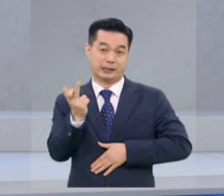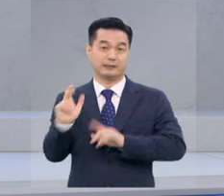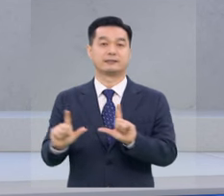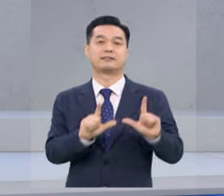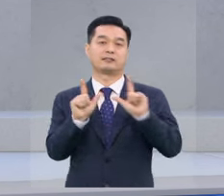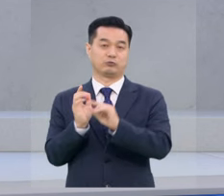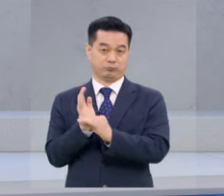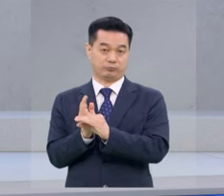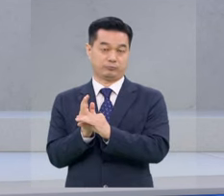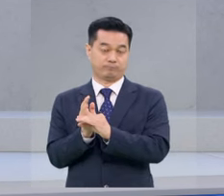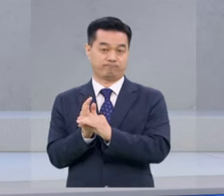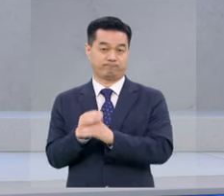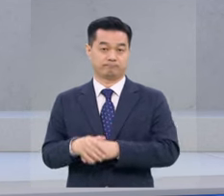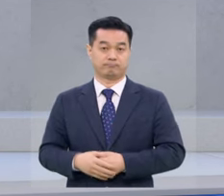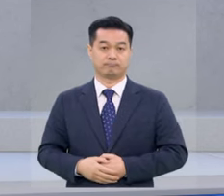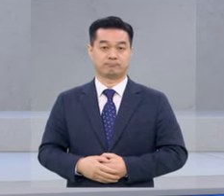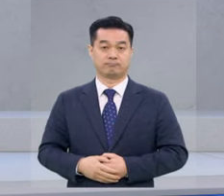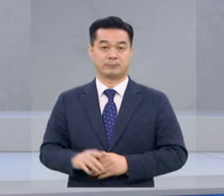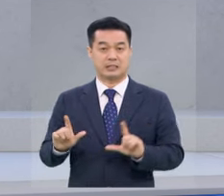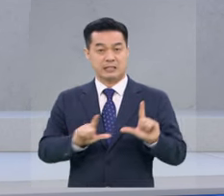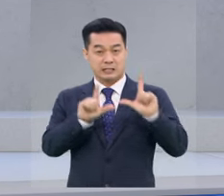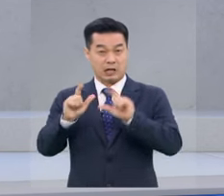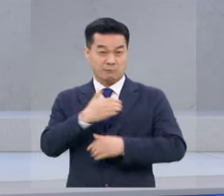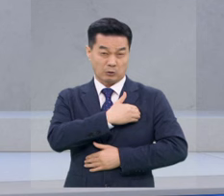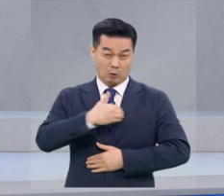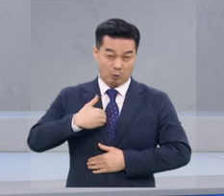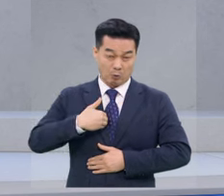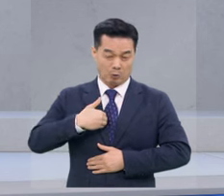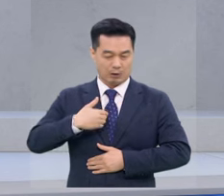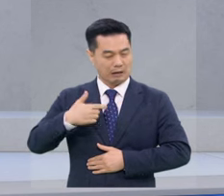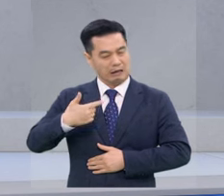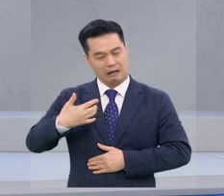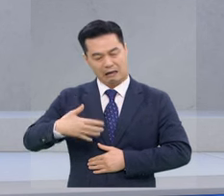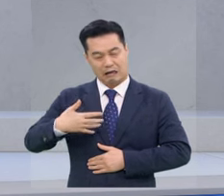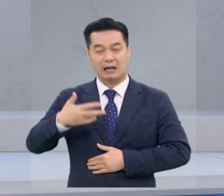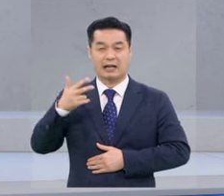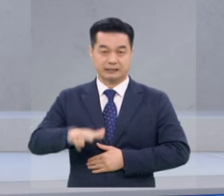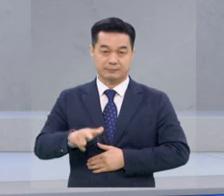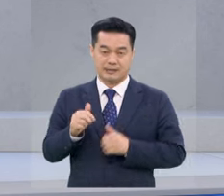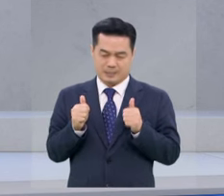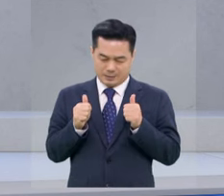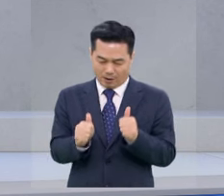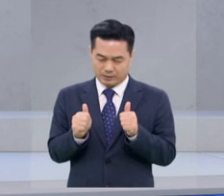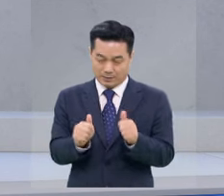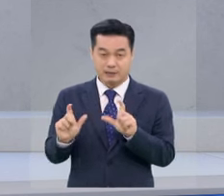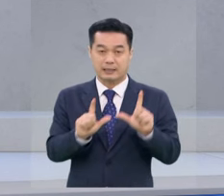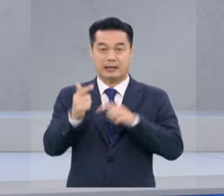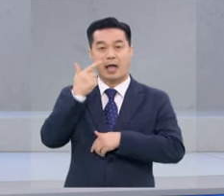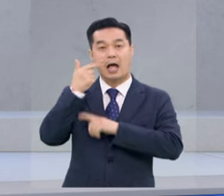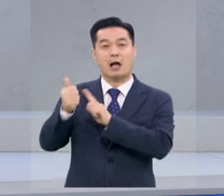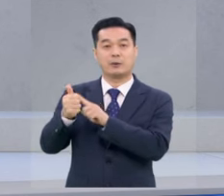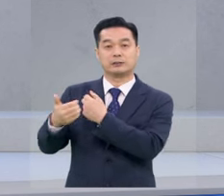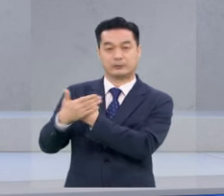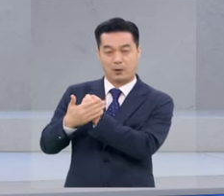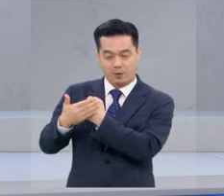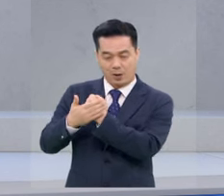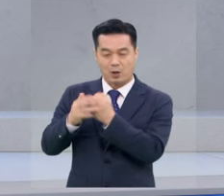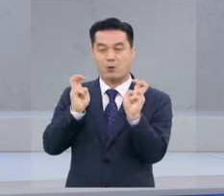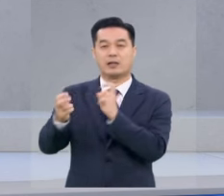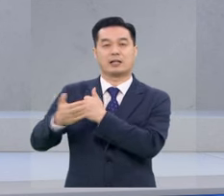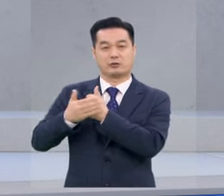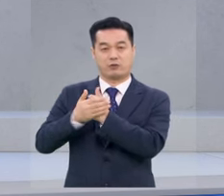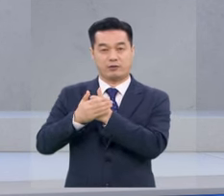있습니다 그다지 넉넉지 못한 살림이지만 성실한 아버지 덕에 회사의 지원으로 를 졸업할 수